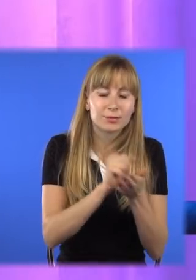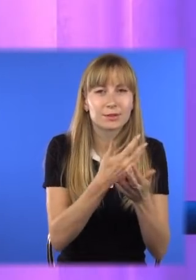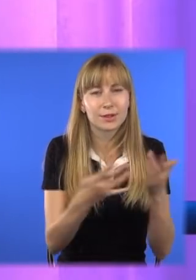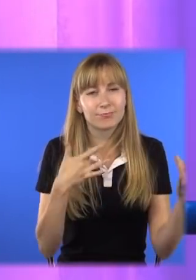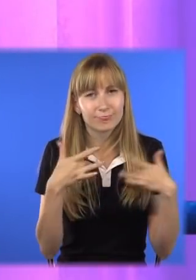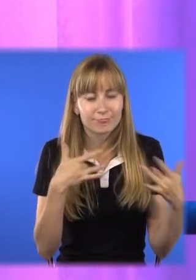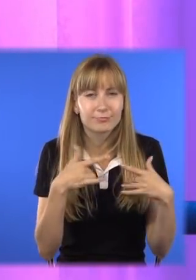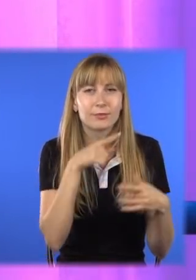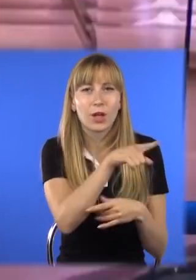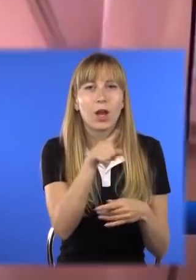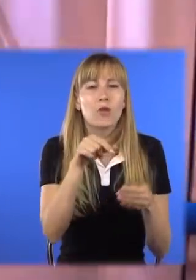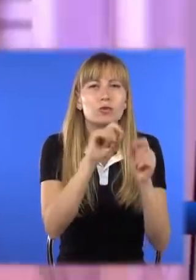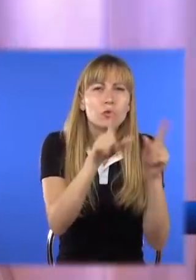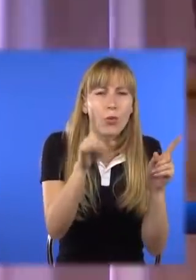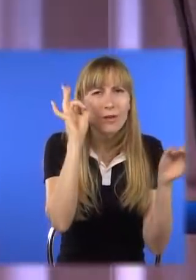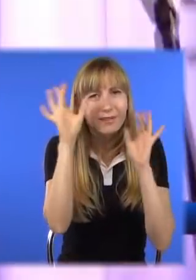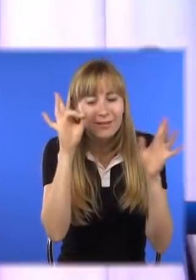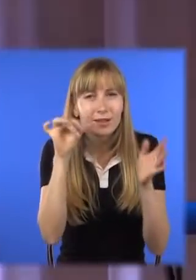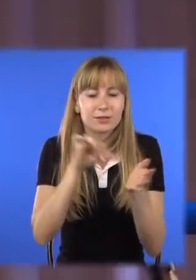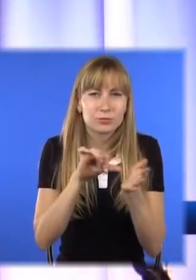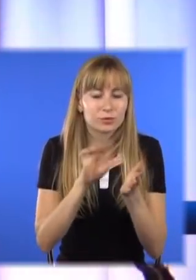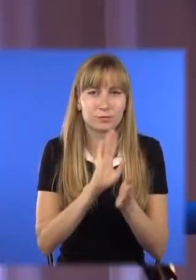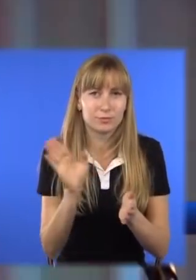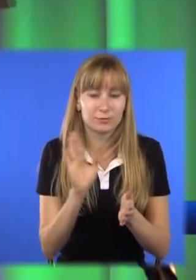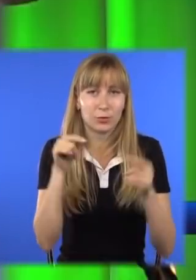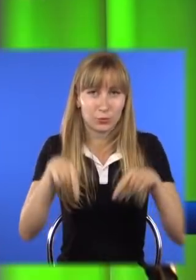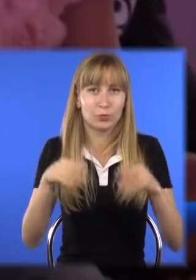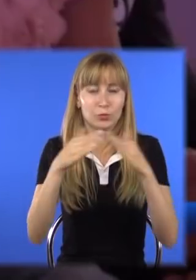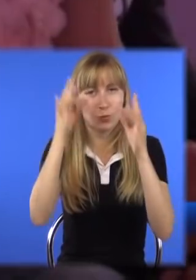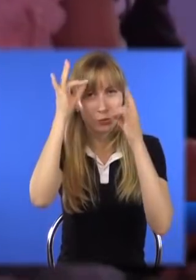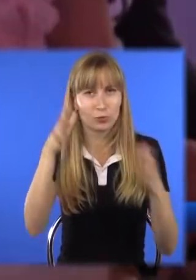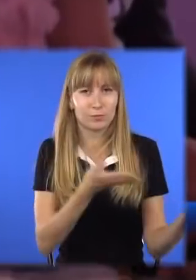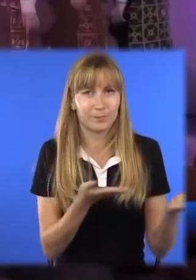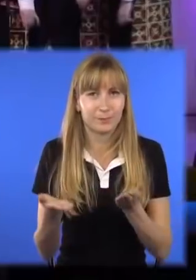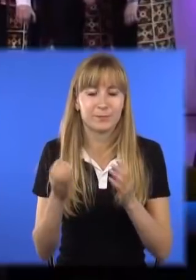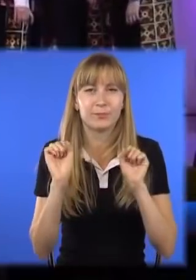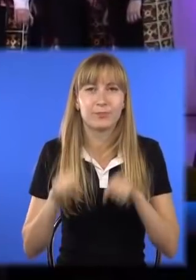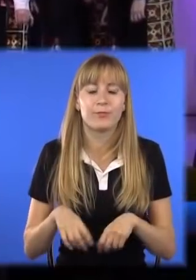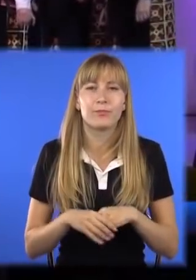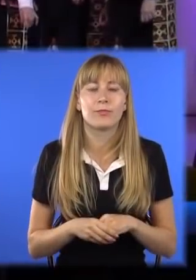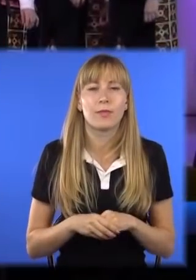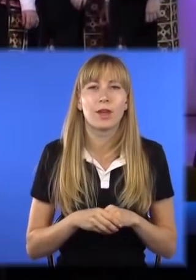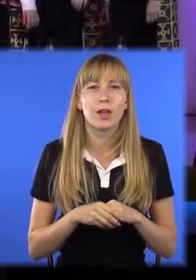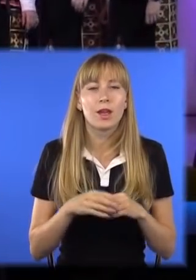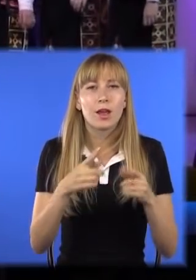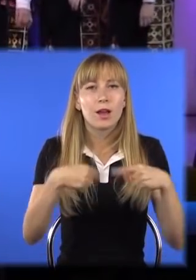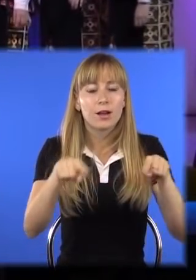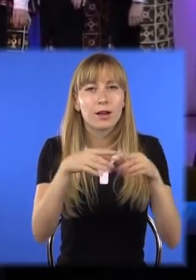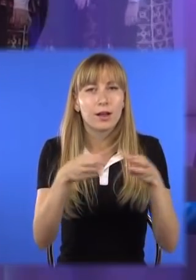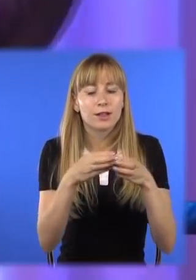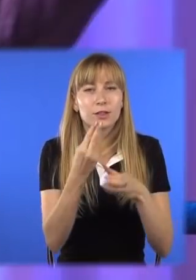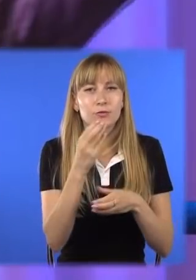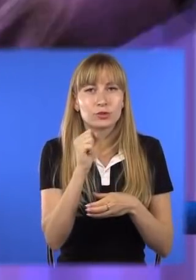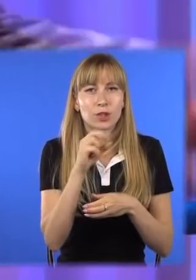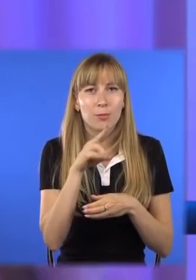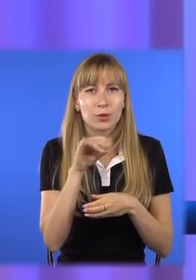коллективов, просто прекрасные. Зразково-показовий колектив «Шапіто», якому більше 20 років. Народний вокальний ансамбль «Рідні